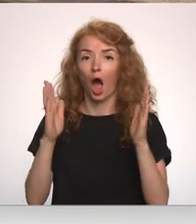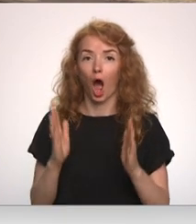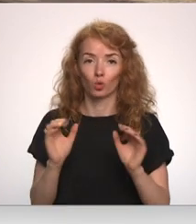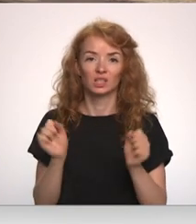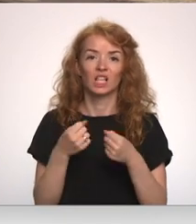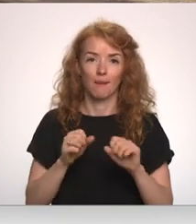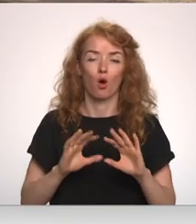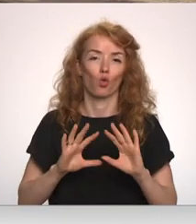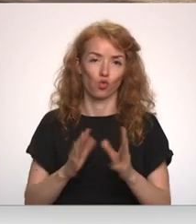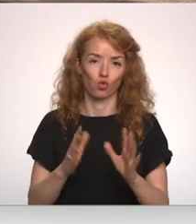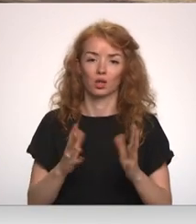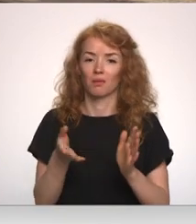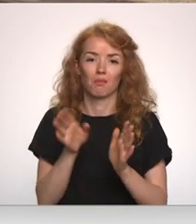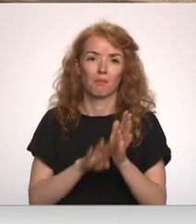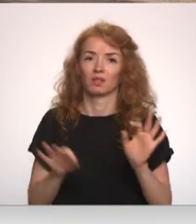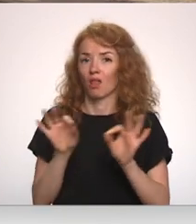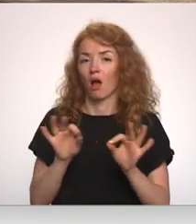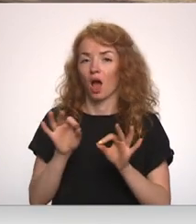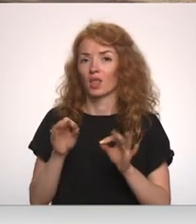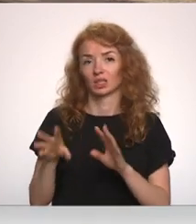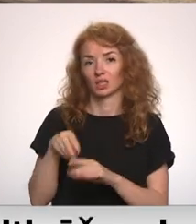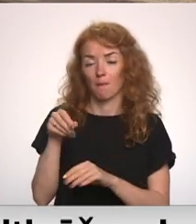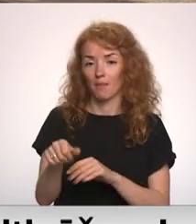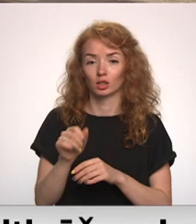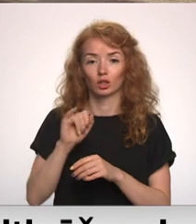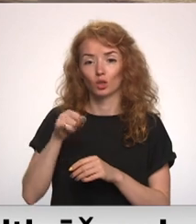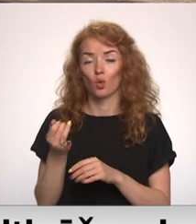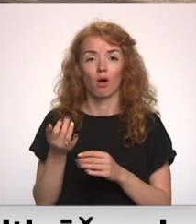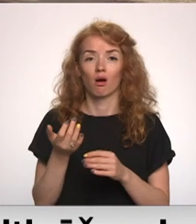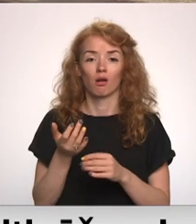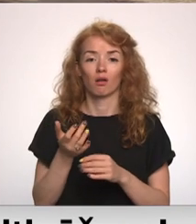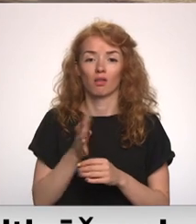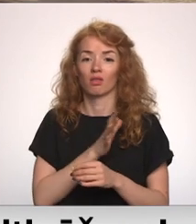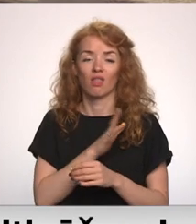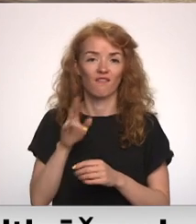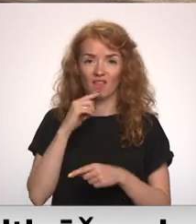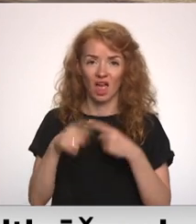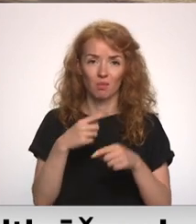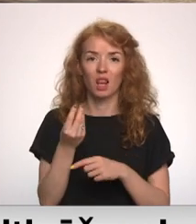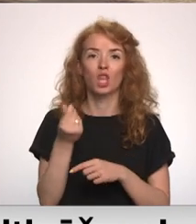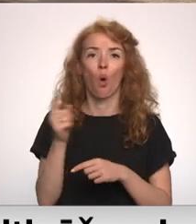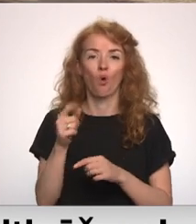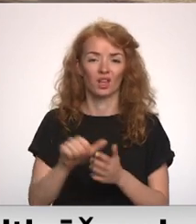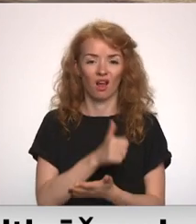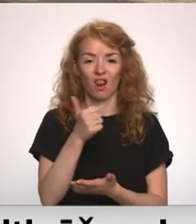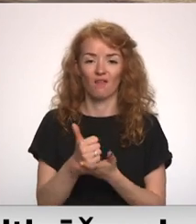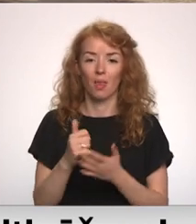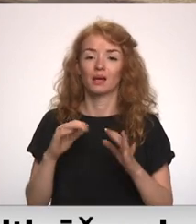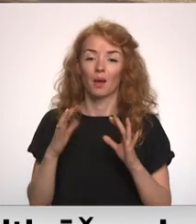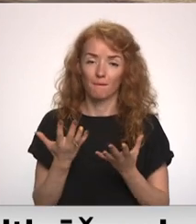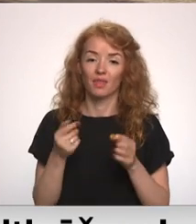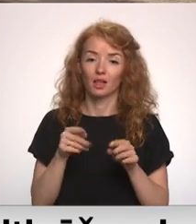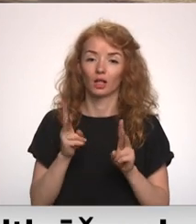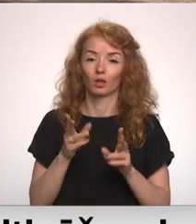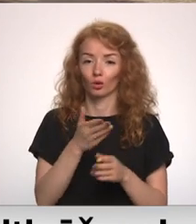no bez kādas samaksas, jo nu nebija mārī jau tas nauda, tas ir noteicūšas, bet tas, ka tu